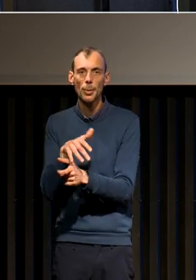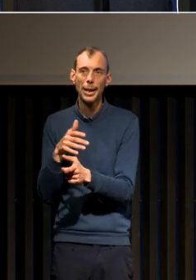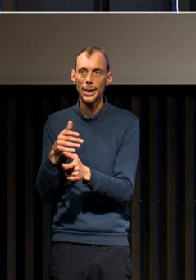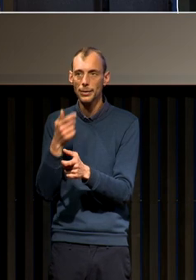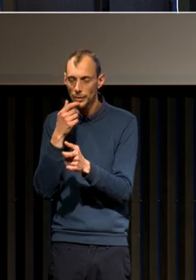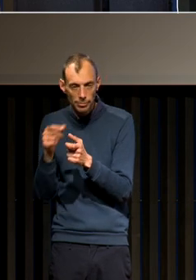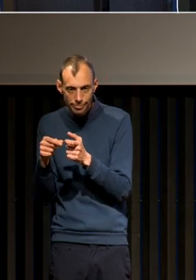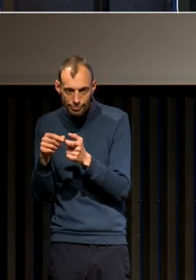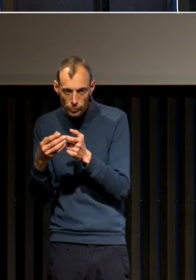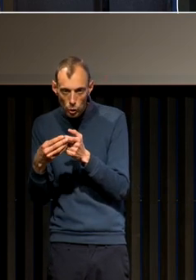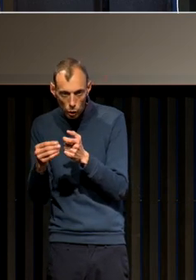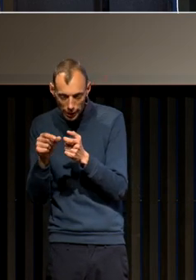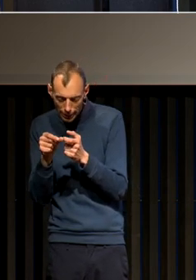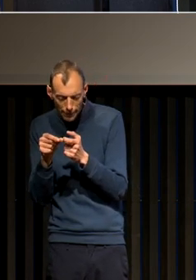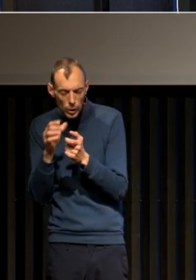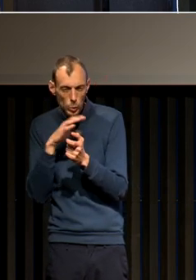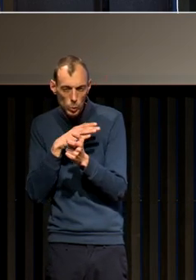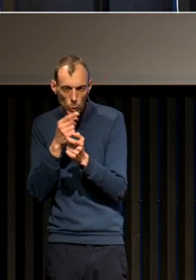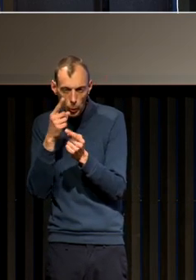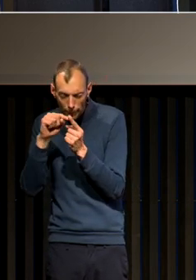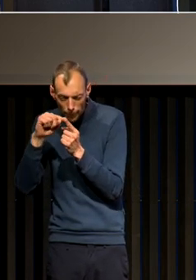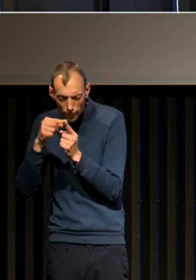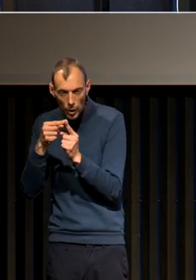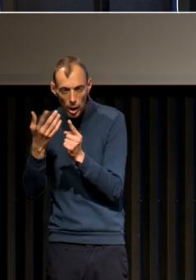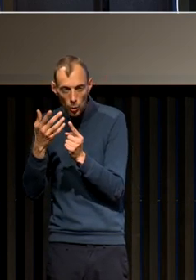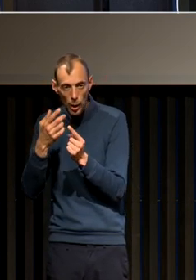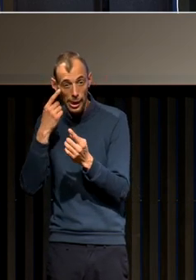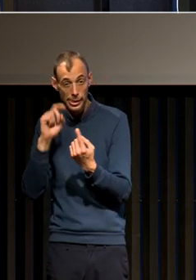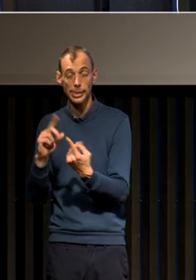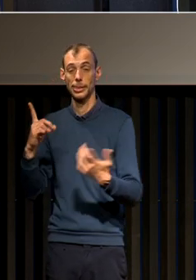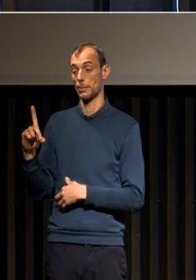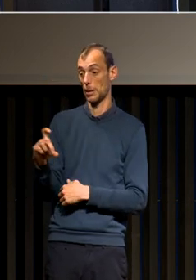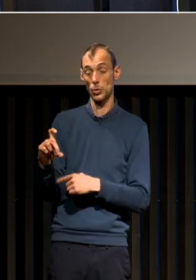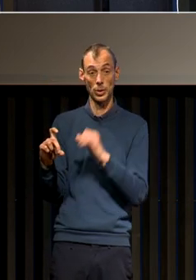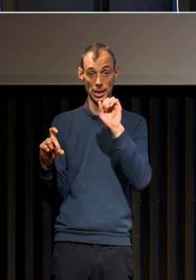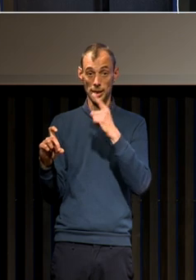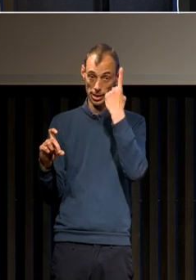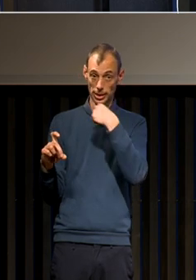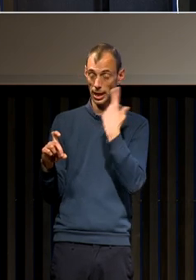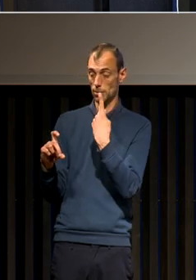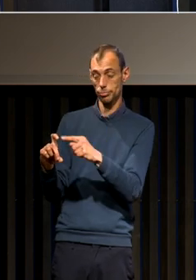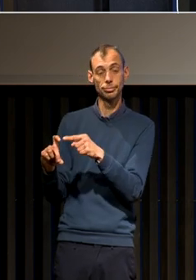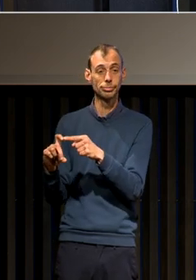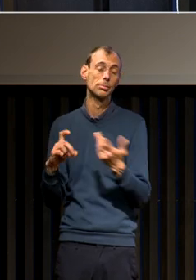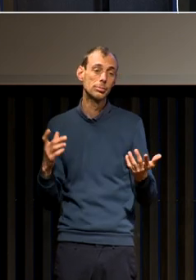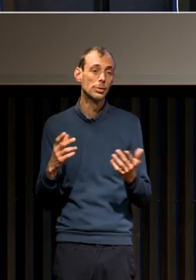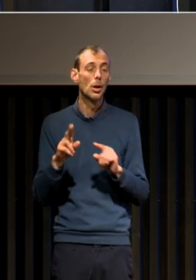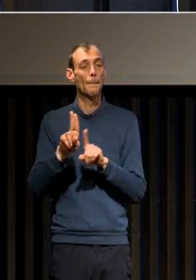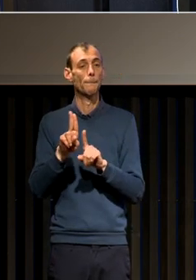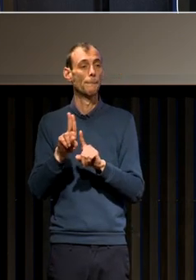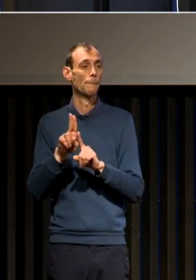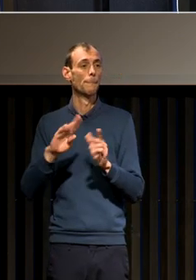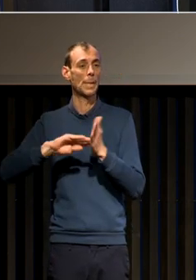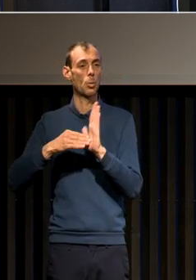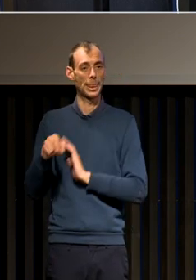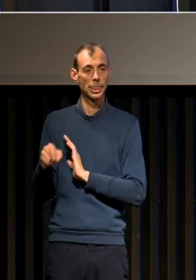sortie de la pipette, vous avez un petit point qui correspond à la tête du spermatozoïde qui fait 5 micromètres de diamètre par rapport à l'ovocyte qui en